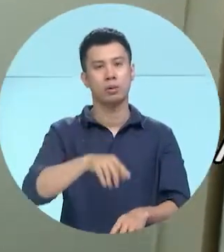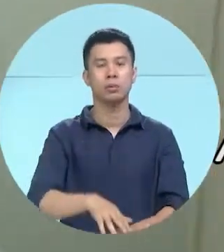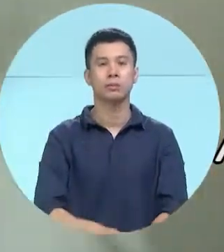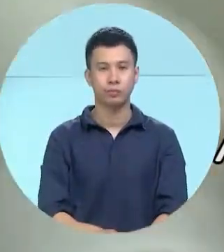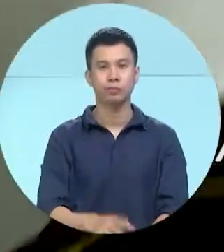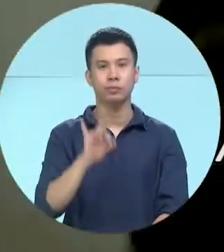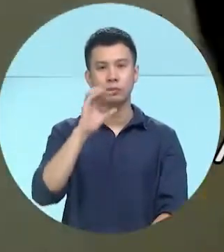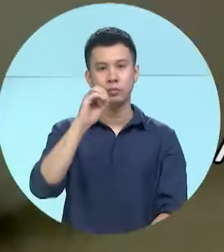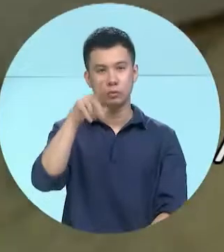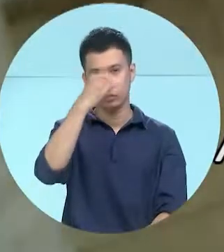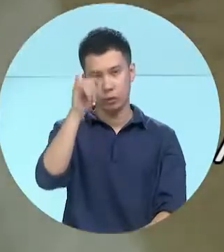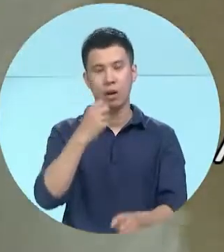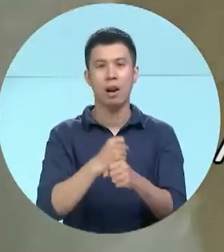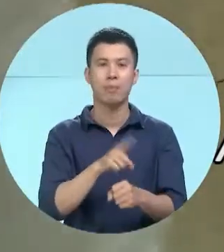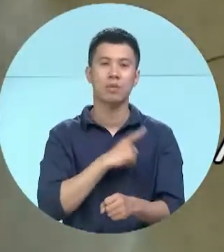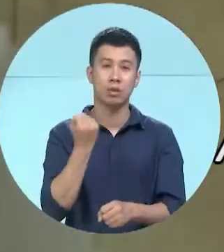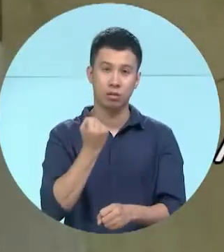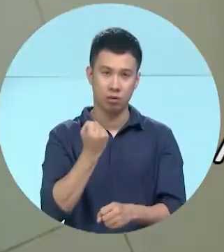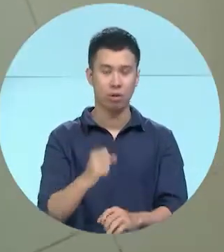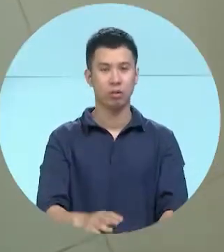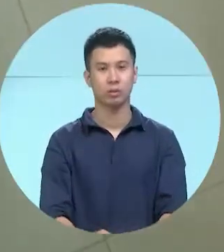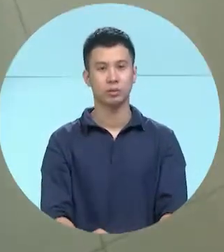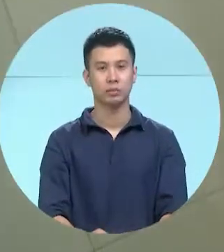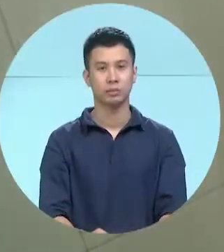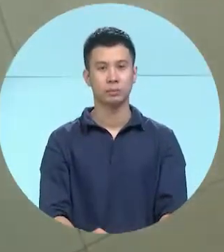là Hoàng làm được những các cái, từ cái nhỏ nhặt thôi.